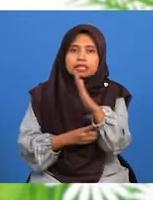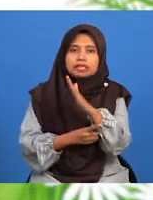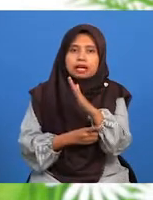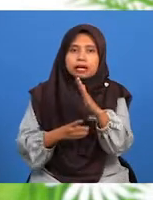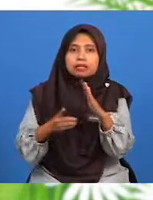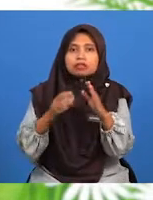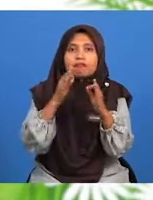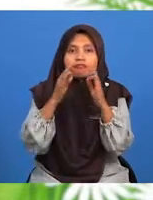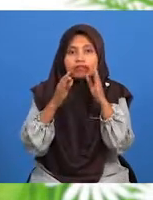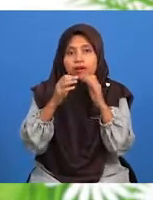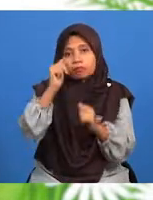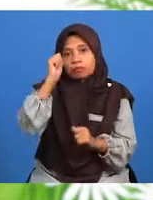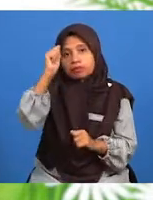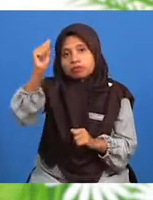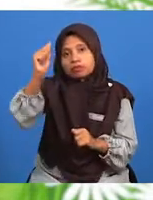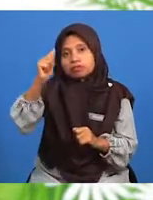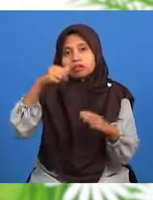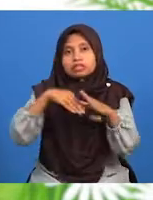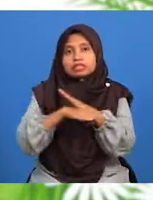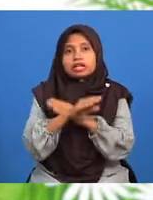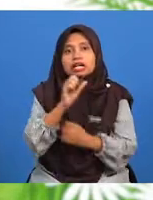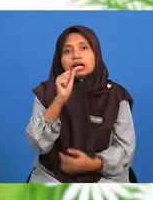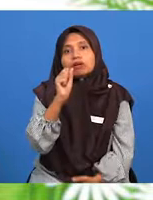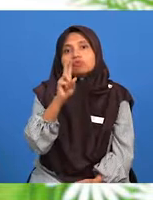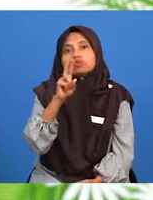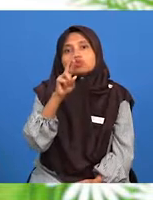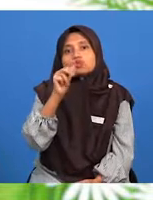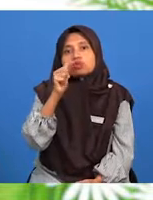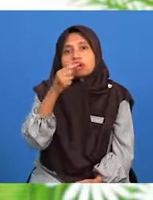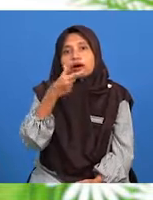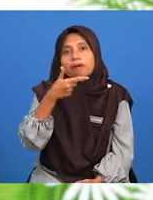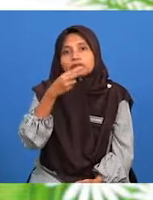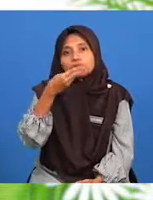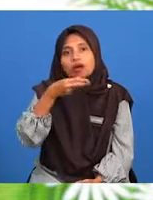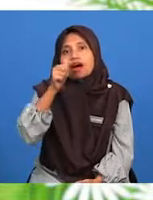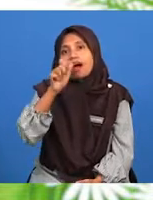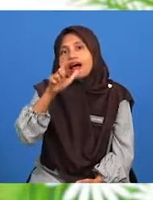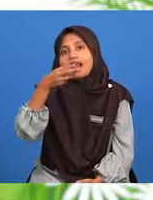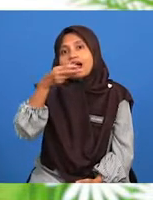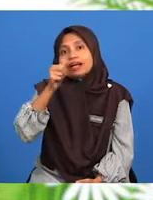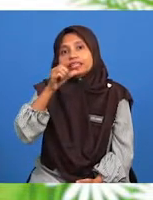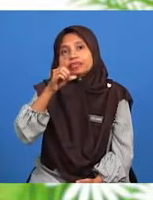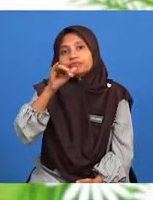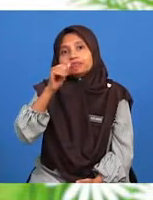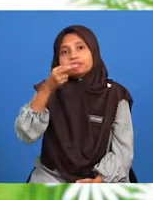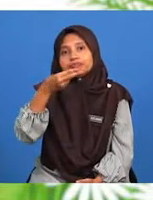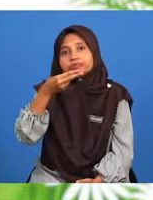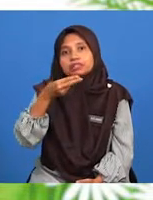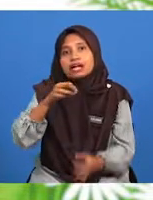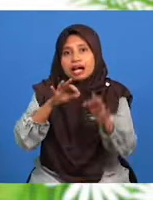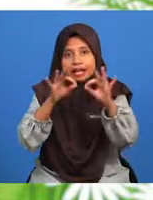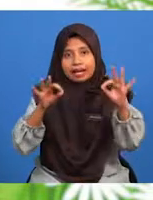Allah Subhanahu wa taala dalam surah Al-Hadid ayat 11 yang berbunyi,